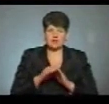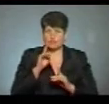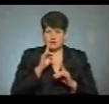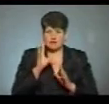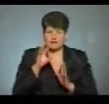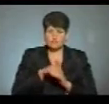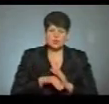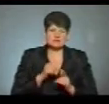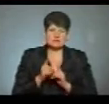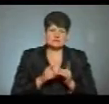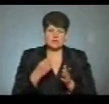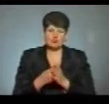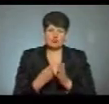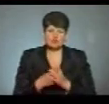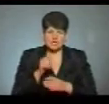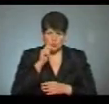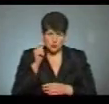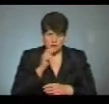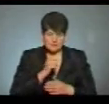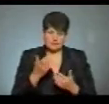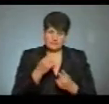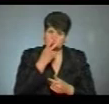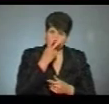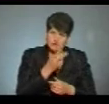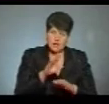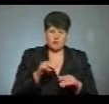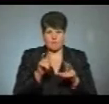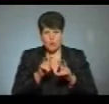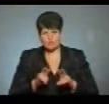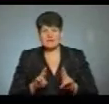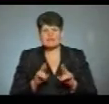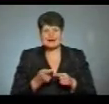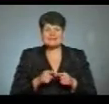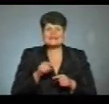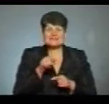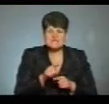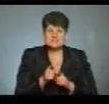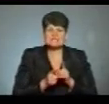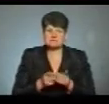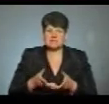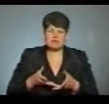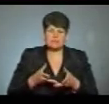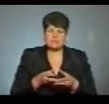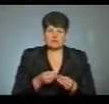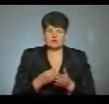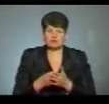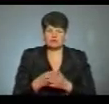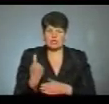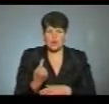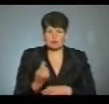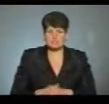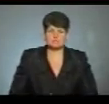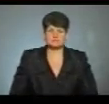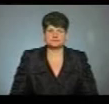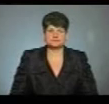зміни до бюджету країни. Давайте подивимося і, власне, потім проаналізуємо, як ці зміни вплинуть на бюджет області.